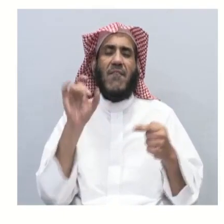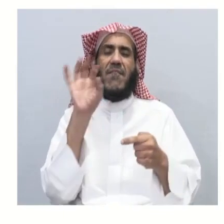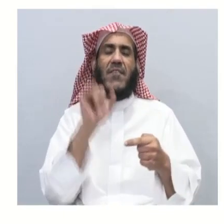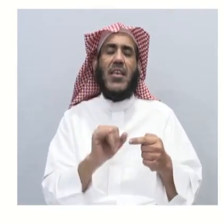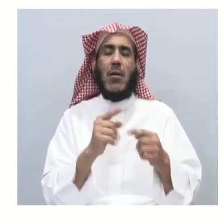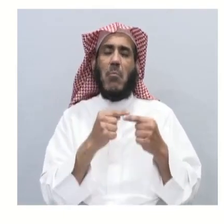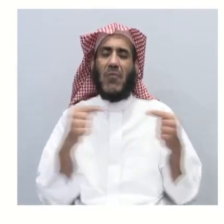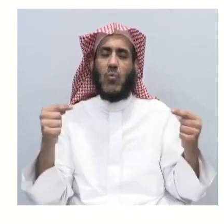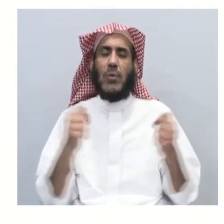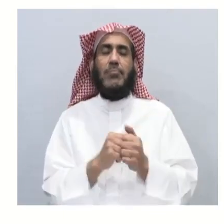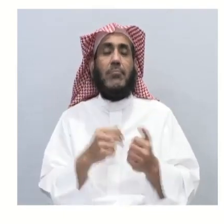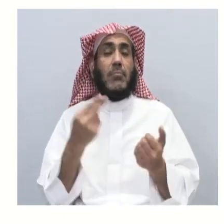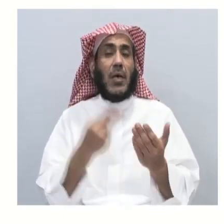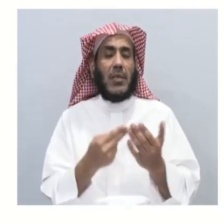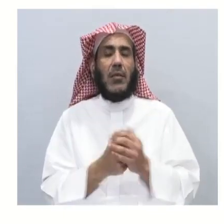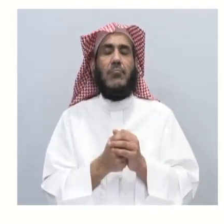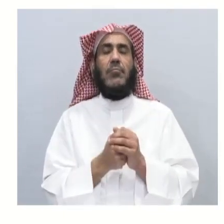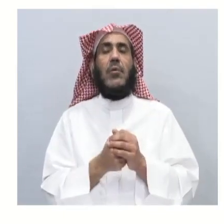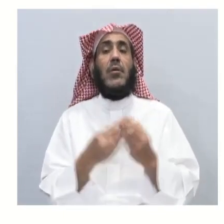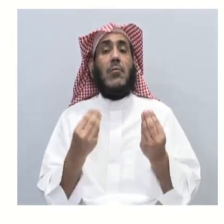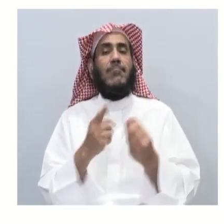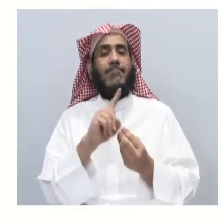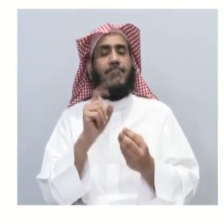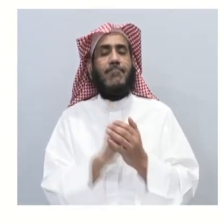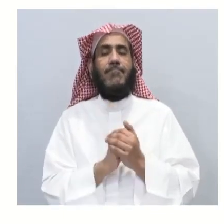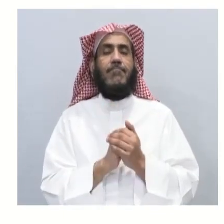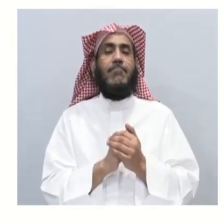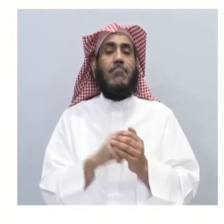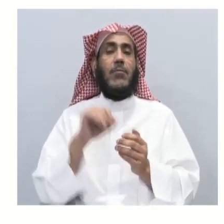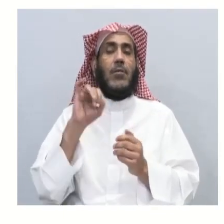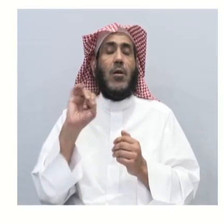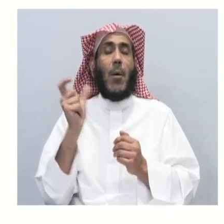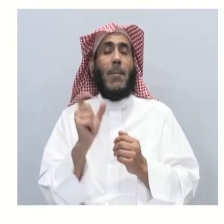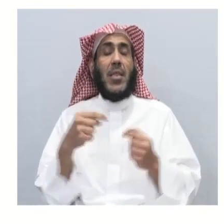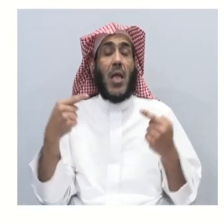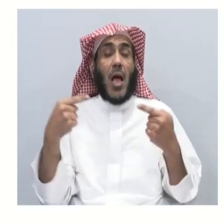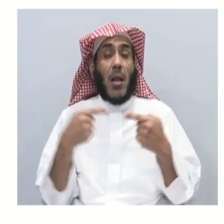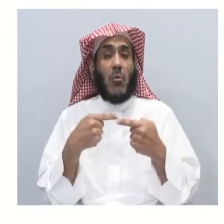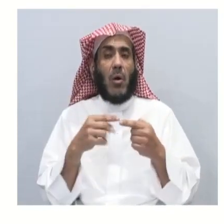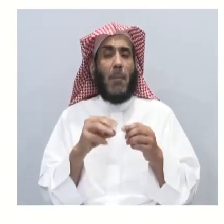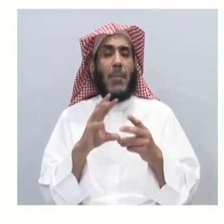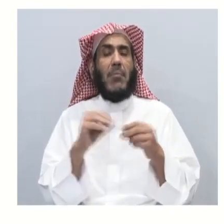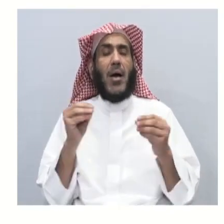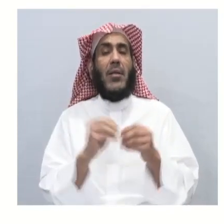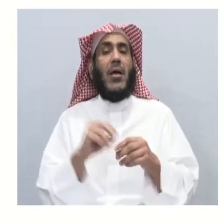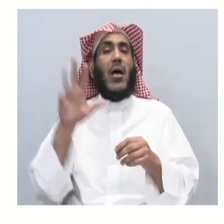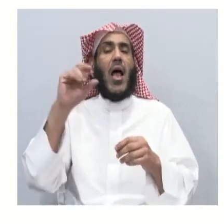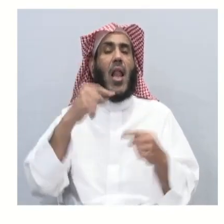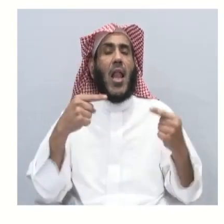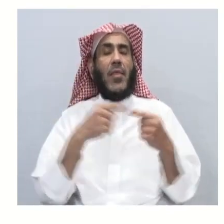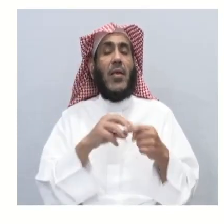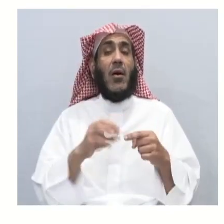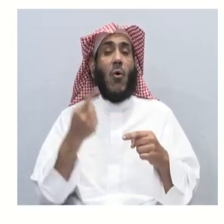مفصولة خطاً، إذن من الموصولة بمعنى الذي، إذن والله